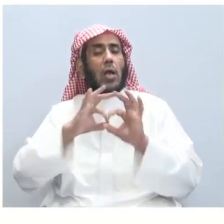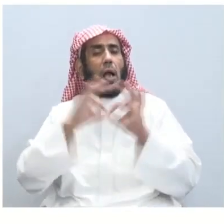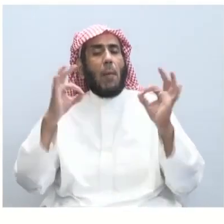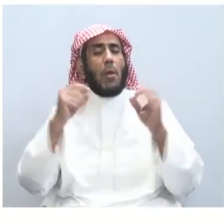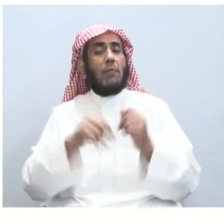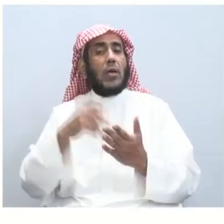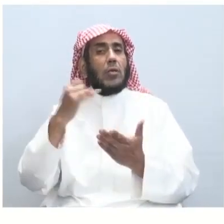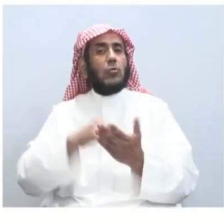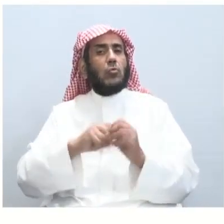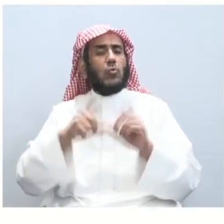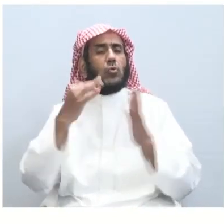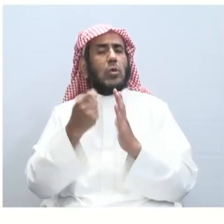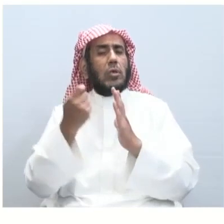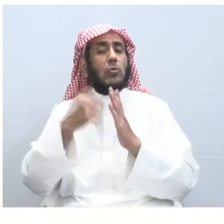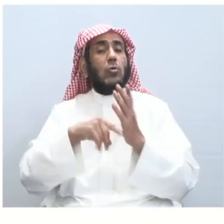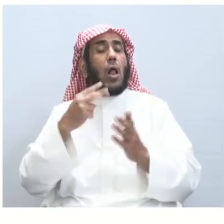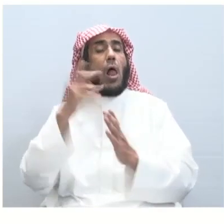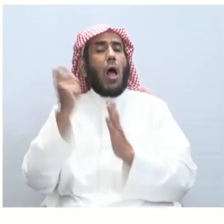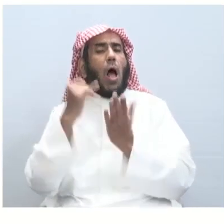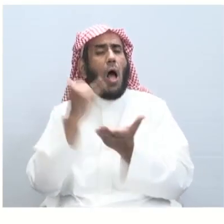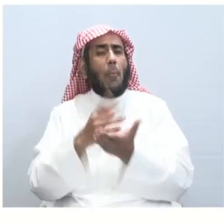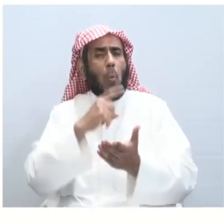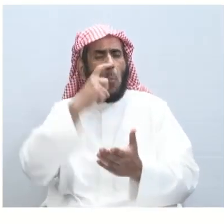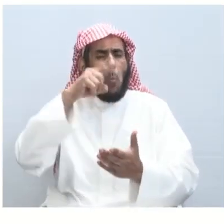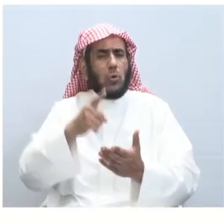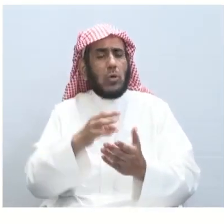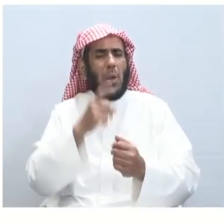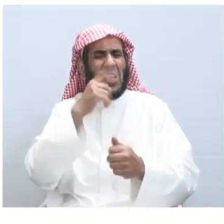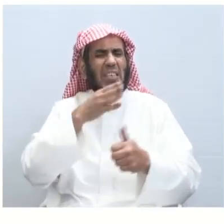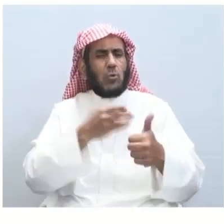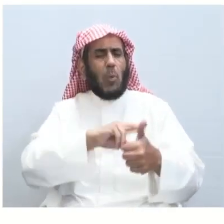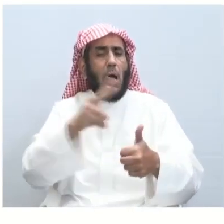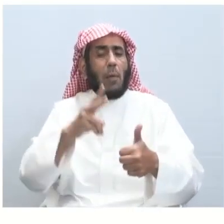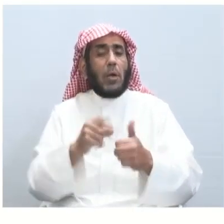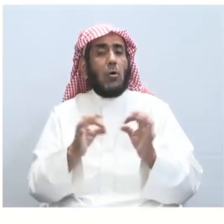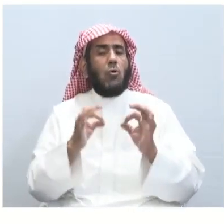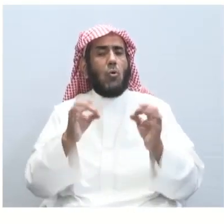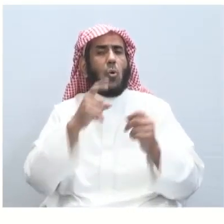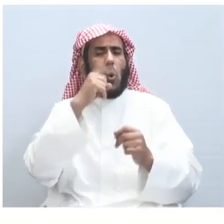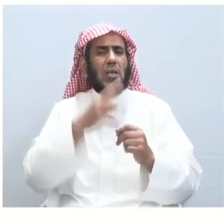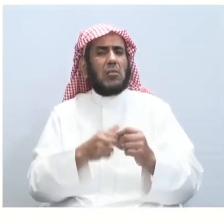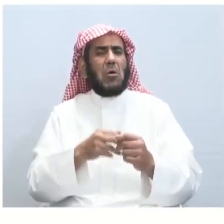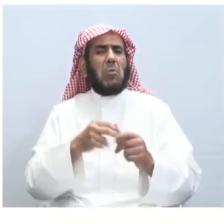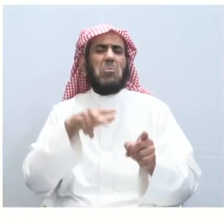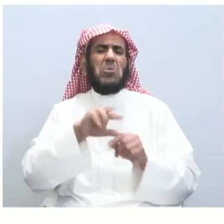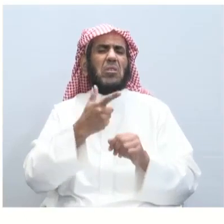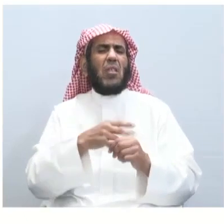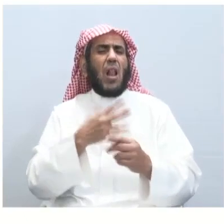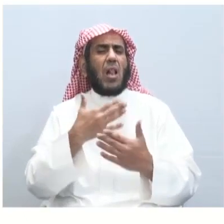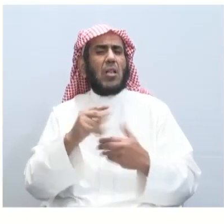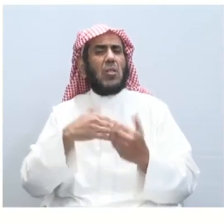فتصدر السلطه العامه لقرارات الملزمه التي يجب عليهم اتباعها والاشخاص الحق في التظلم من تلك القرارات